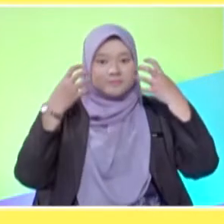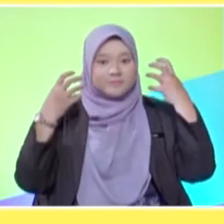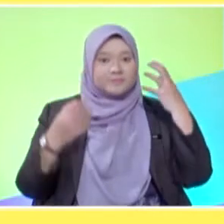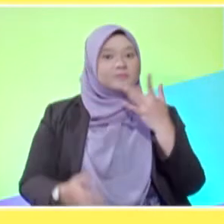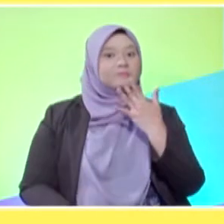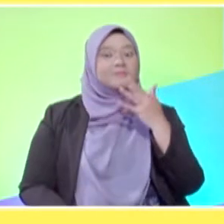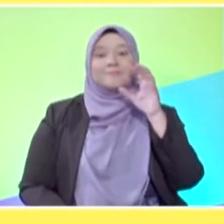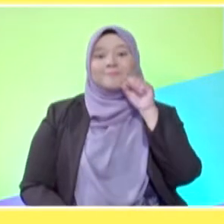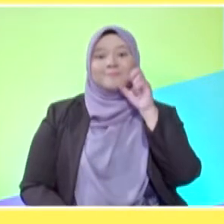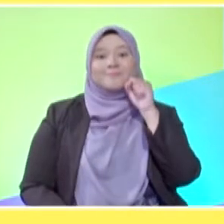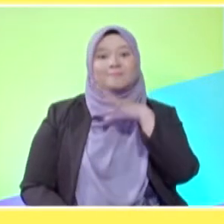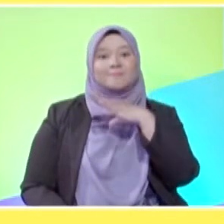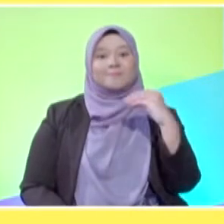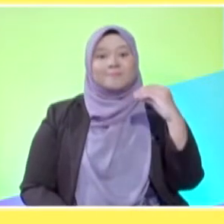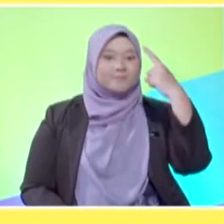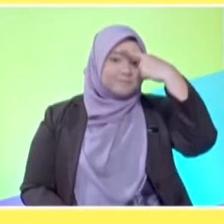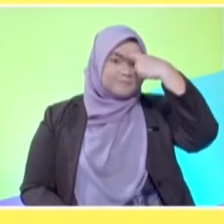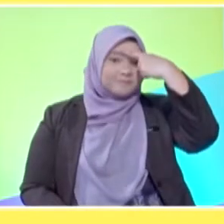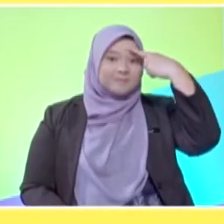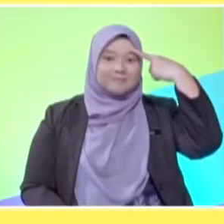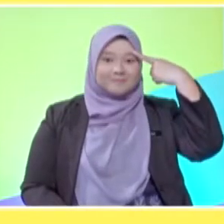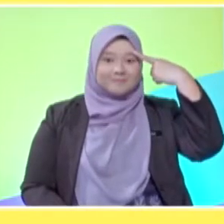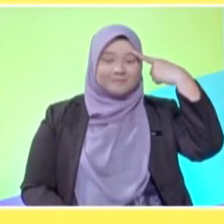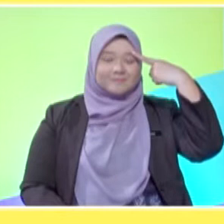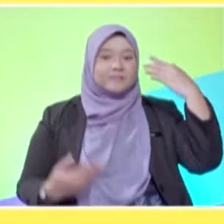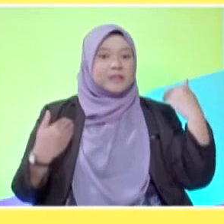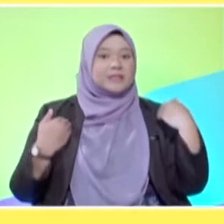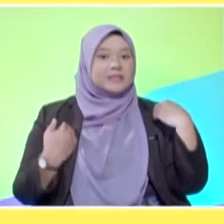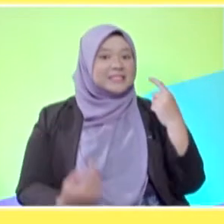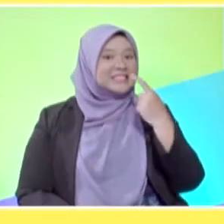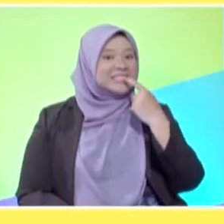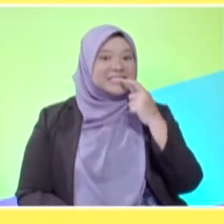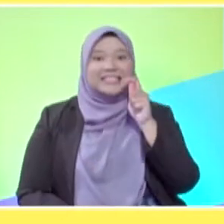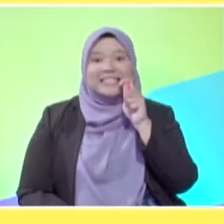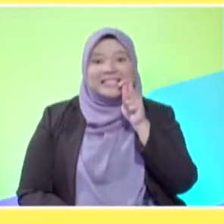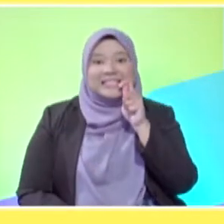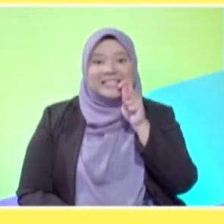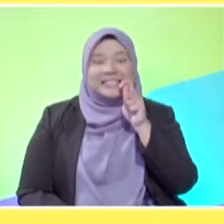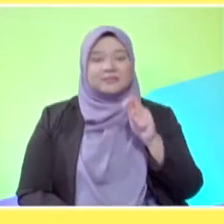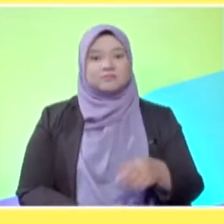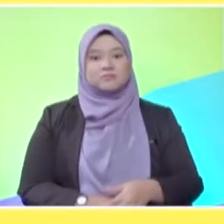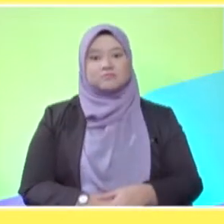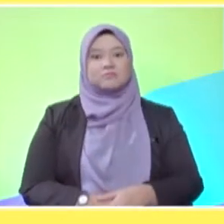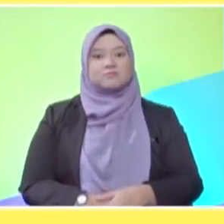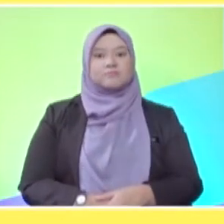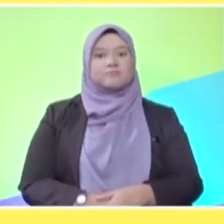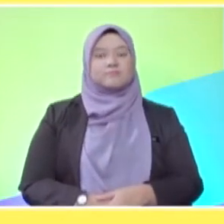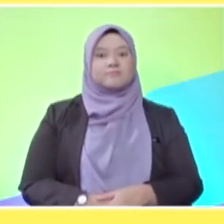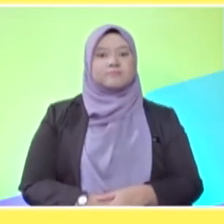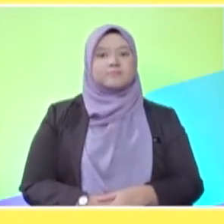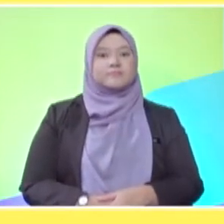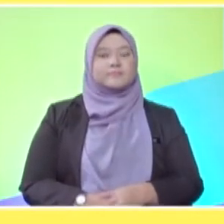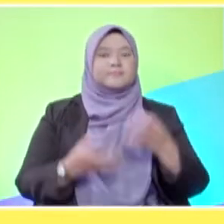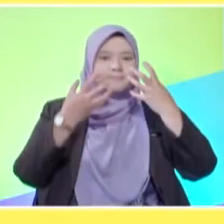gigi dan taring yang tajam ah hewan nih namanya h wuni adalah Haiwan dia